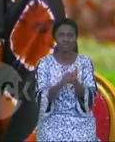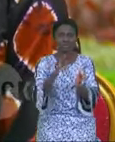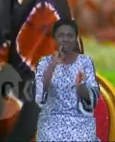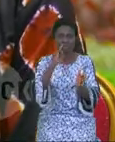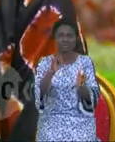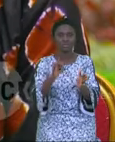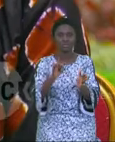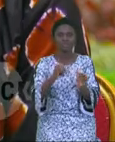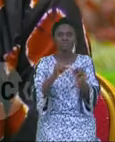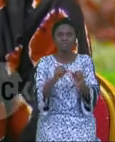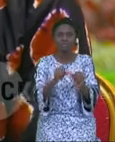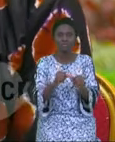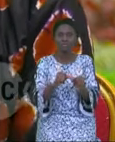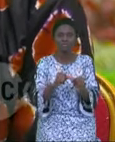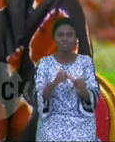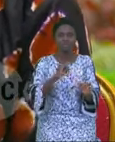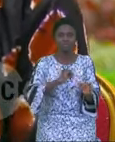cours